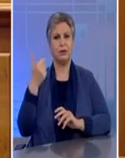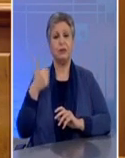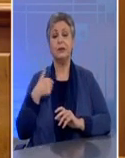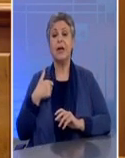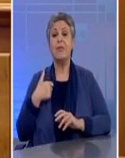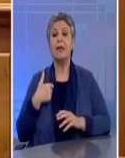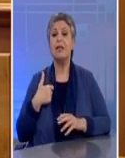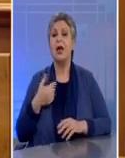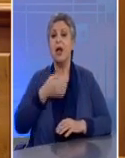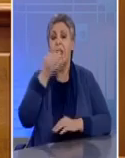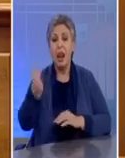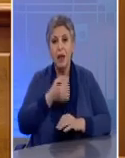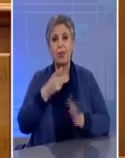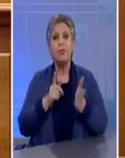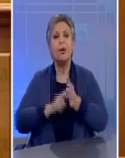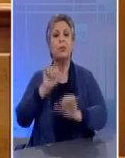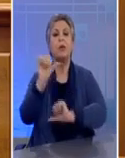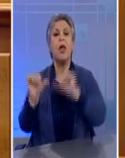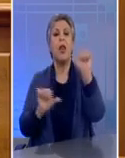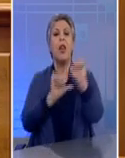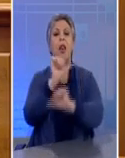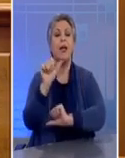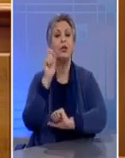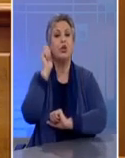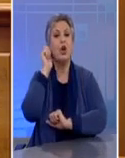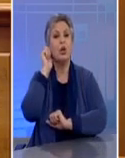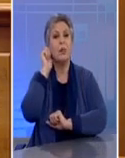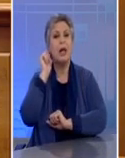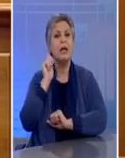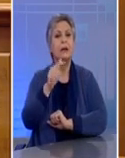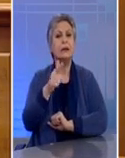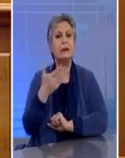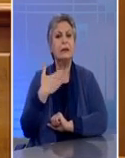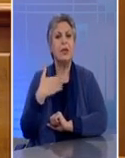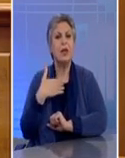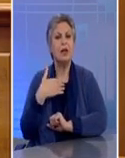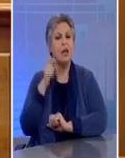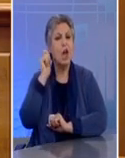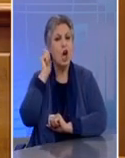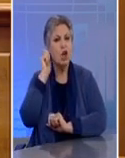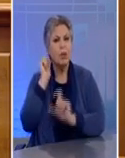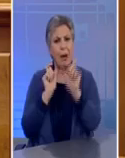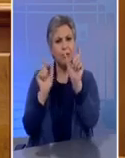όνομα. Αυτό είναι. Για σας τι είναι, διπλή, μονή, τι είναι. Καλά.